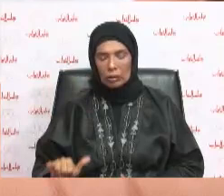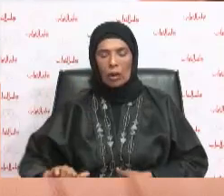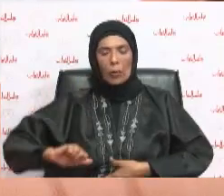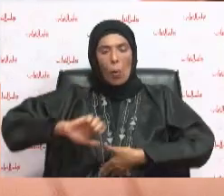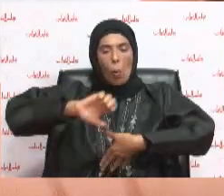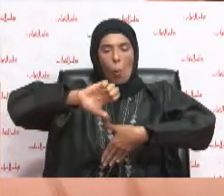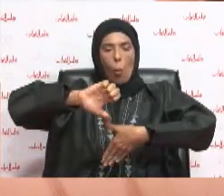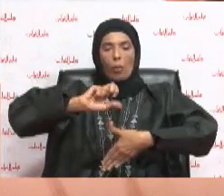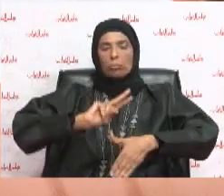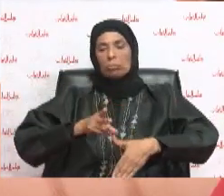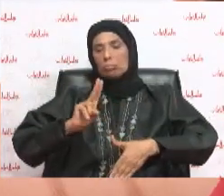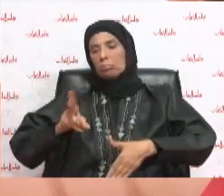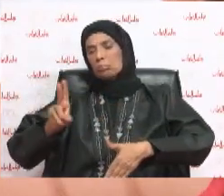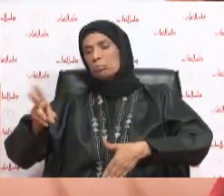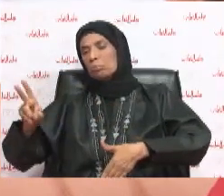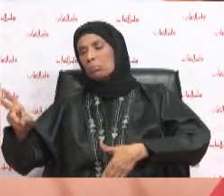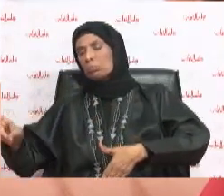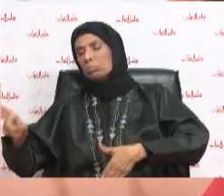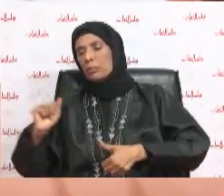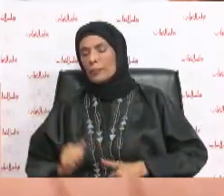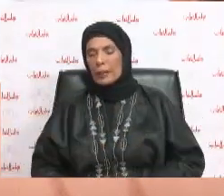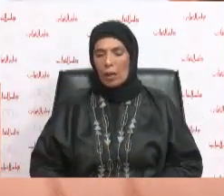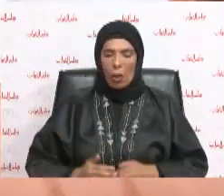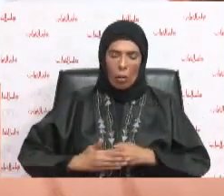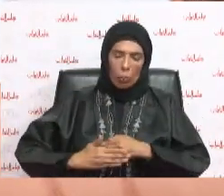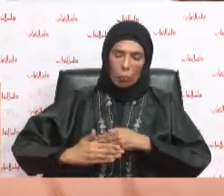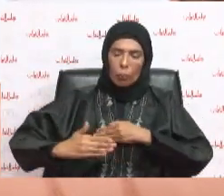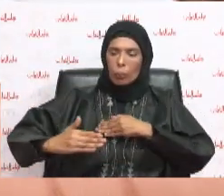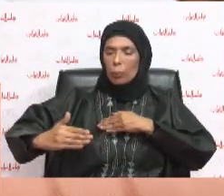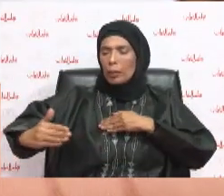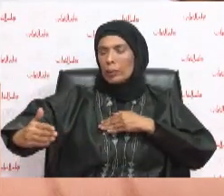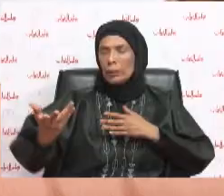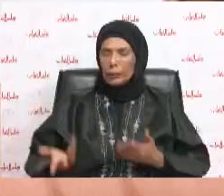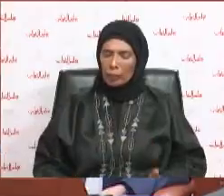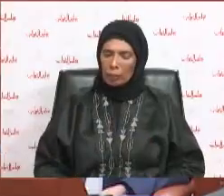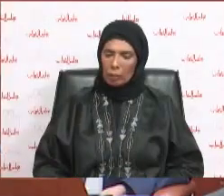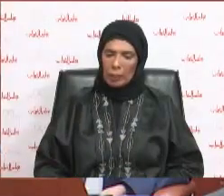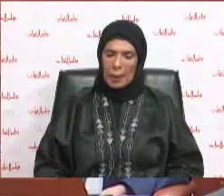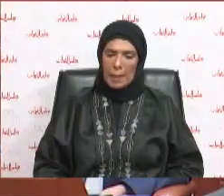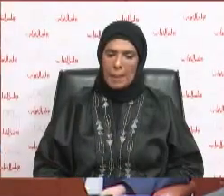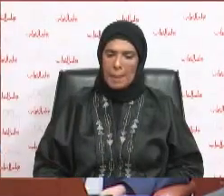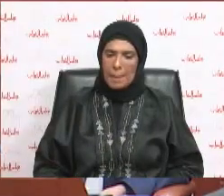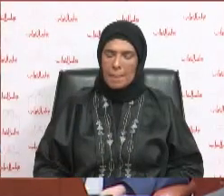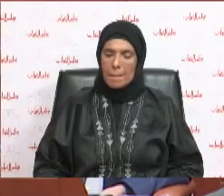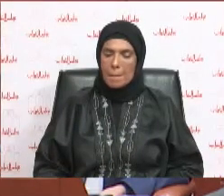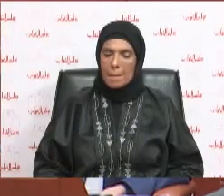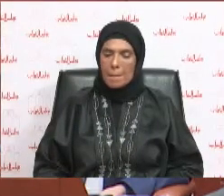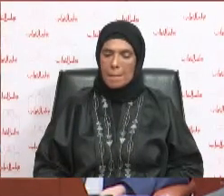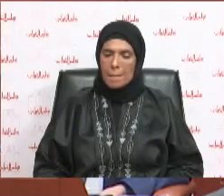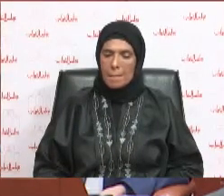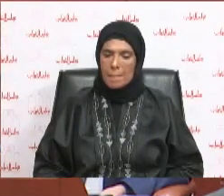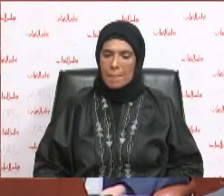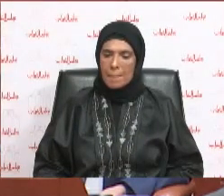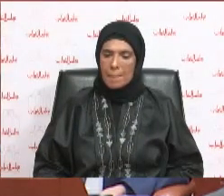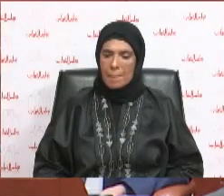اللاتينية تشيلي وغيرها، وتبعدنا عنها مسافات، يعني ما أعرف شلون